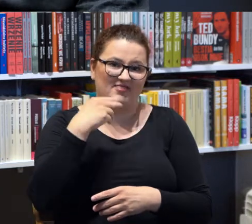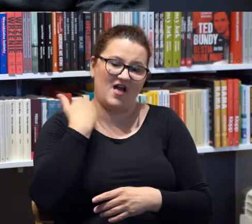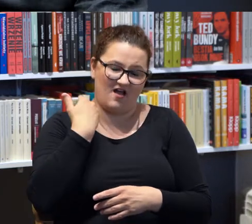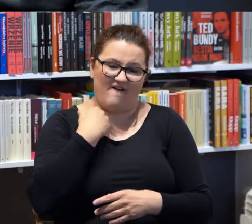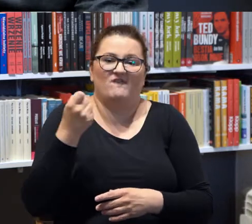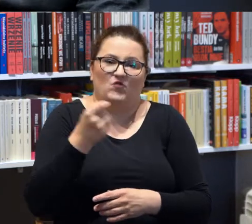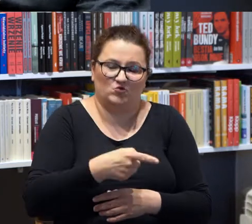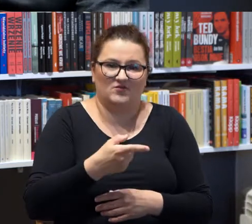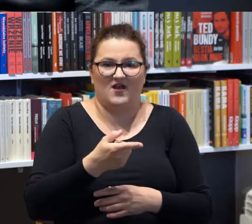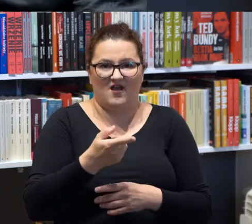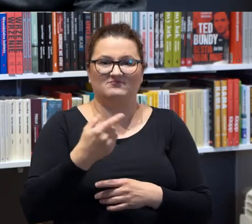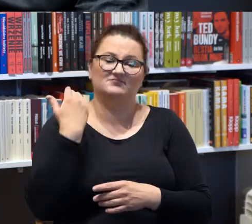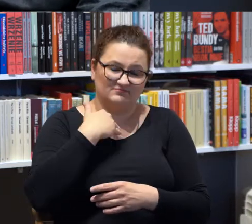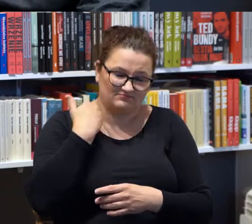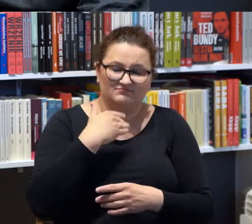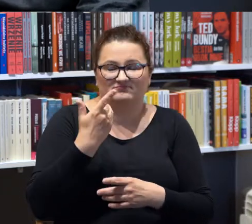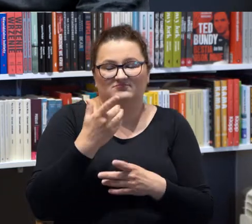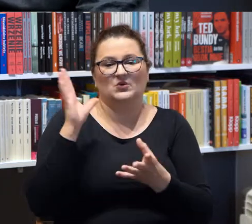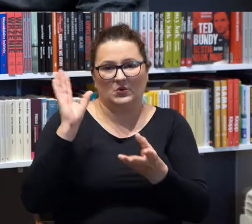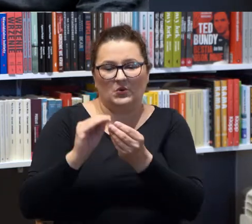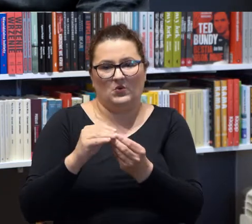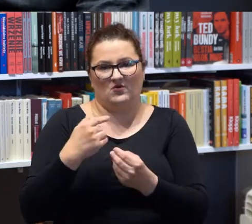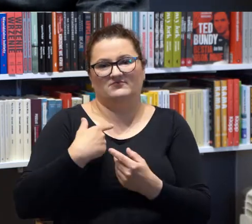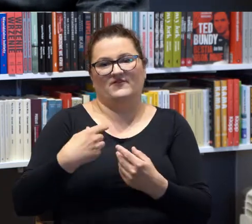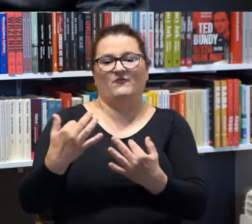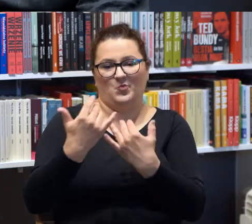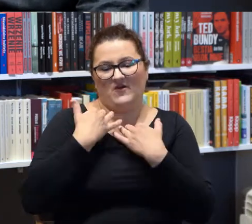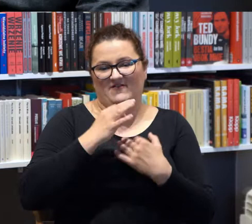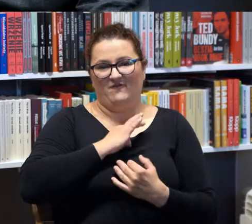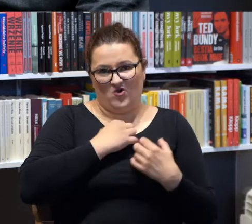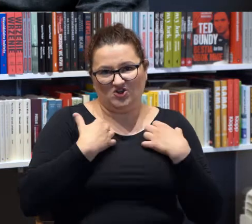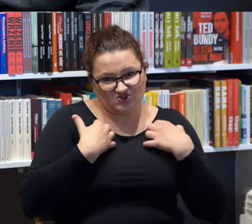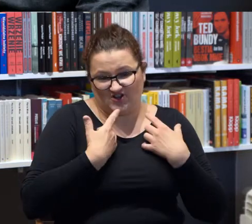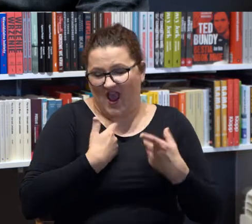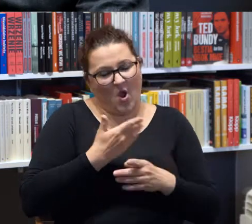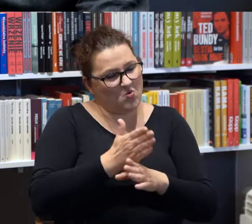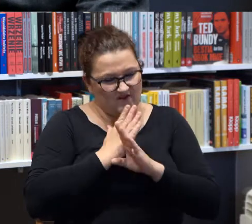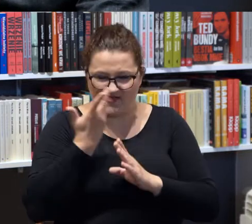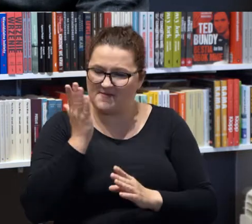którym ich picie zdeterminowało moje losy, ja się nie będę ukrywać, nie widzę powodu ku temu,